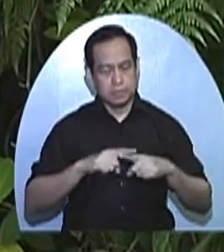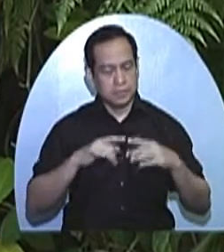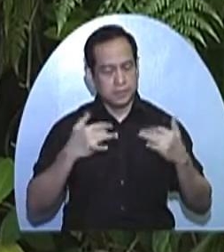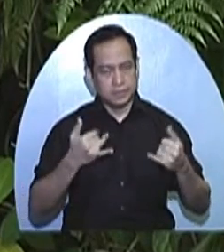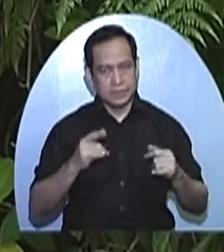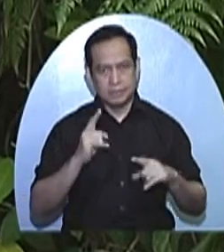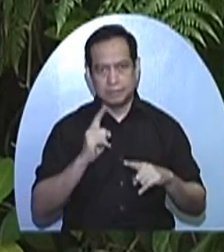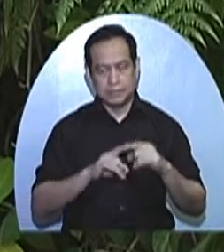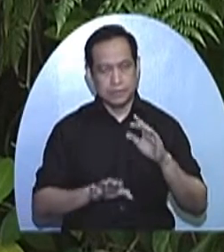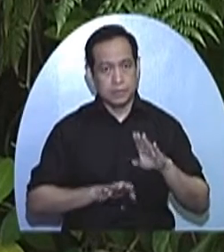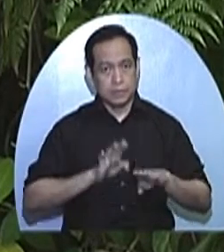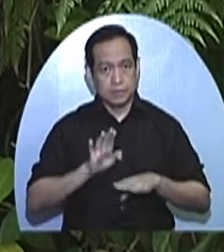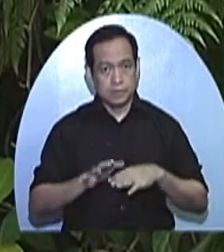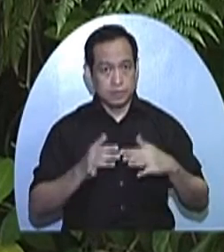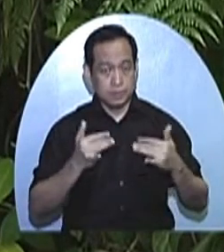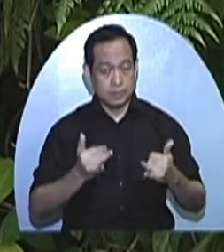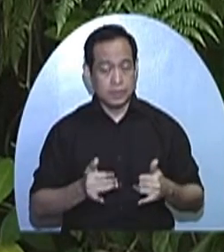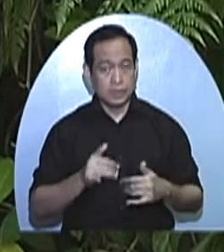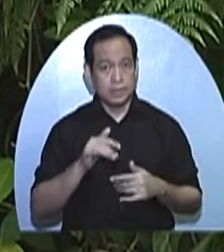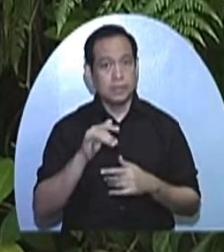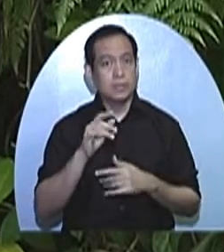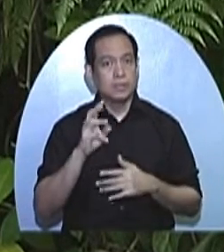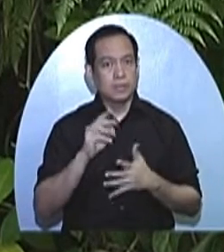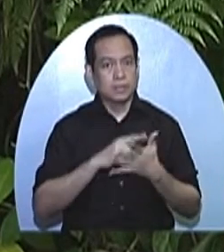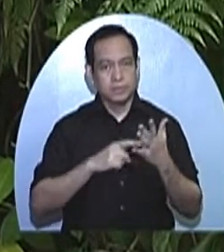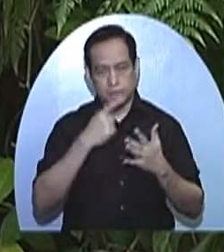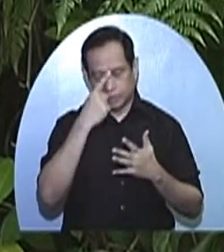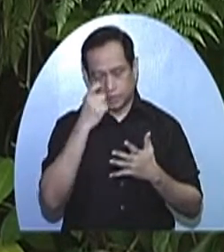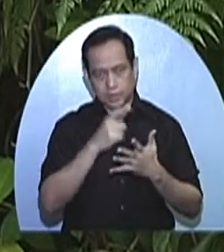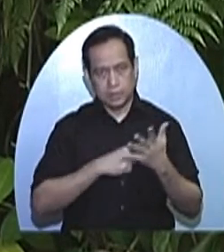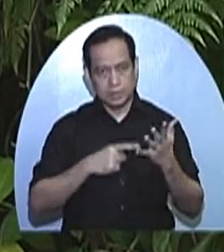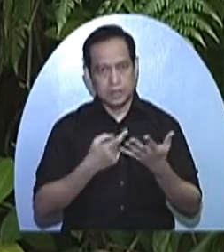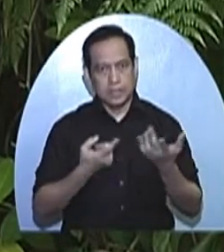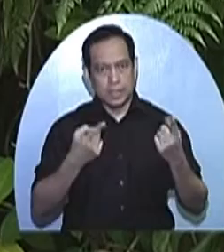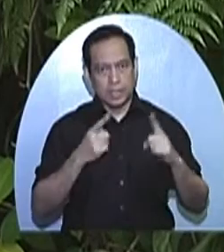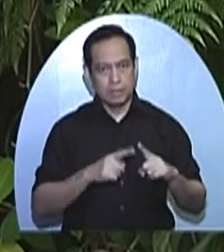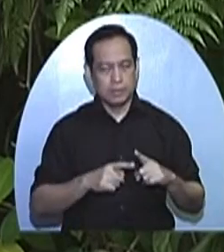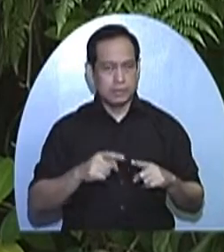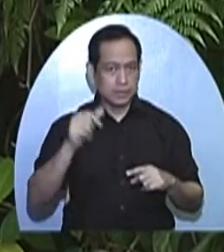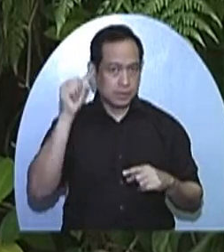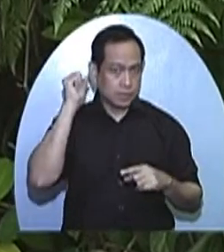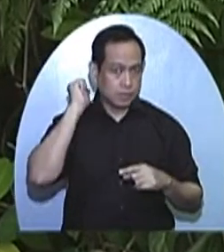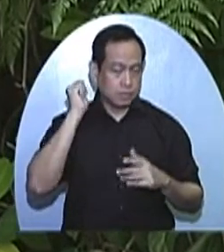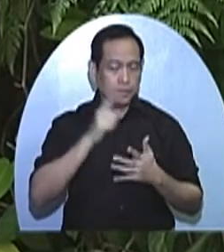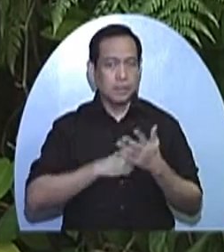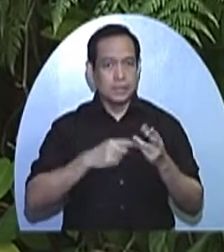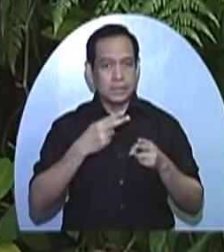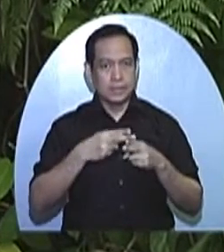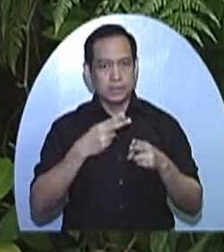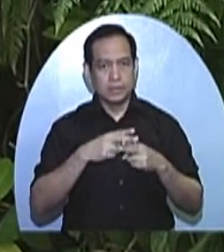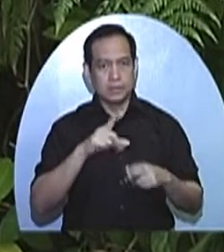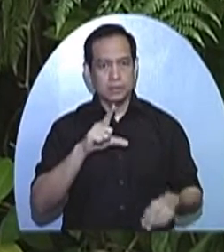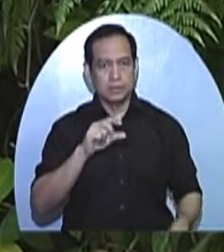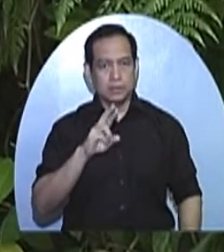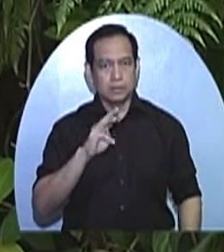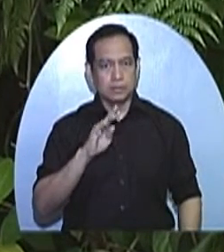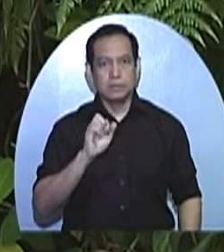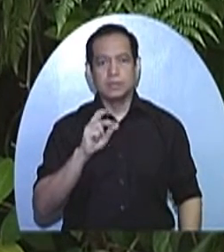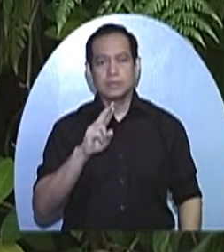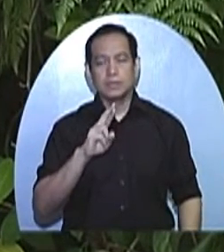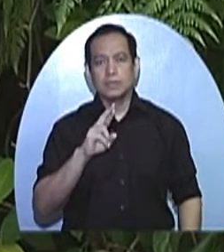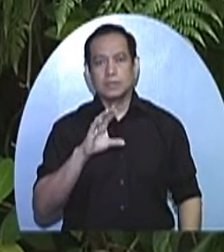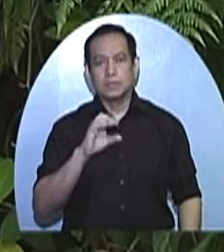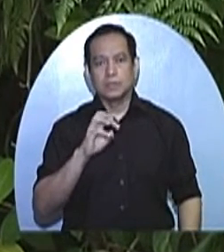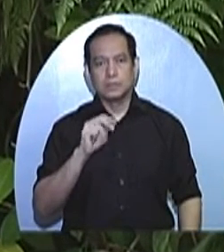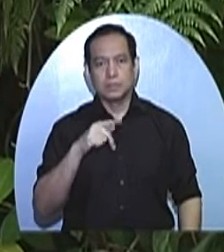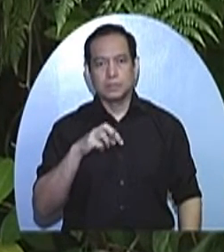hindi na nakakalakad si Mang Lionel. Ito ay dahil sa matinding pinsala sa kanyang likod na kung tawagin ay lumbar